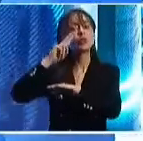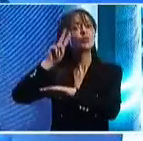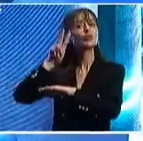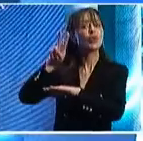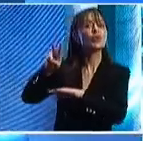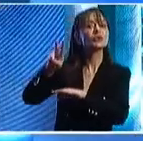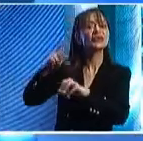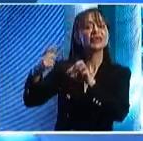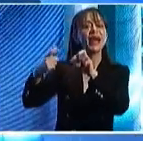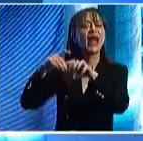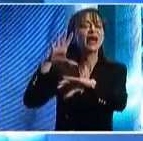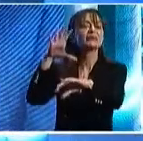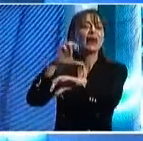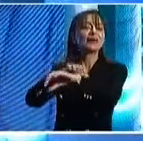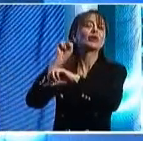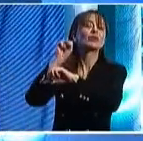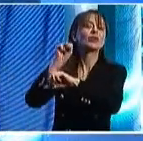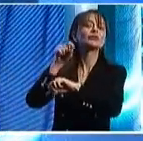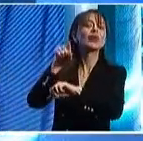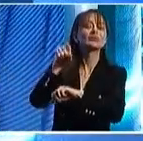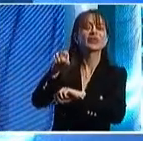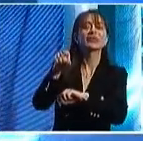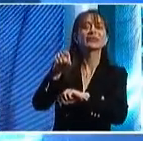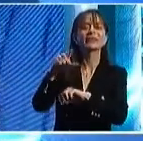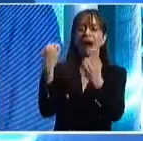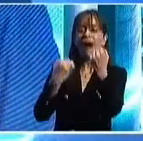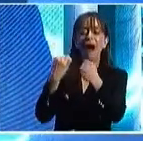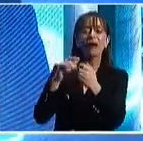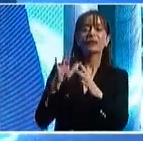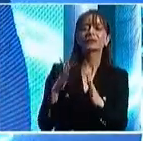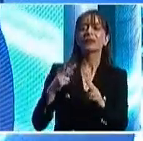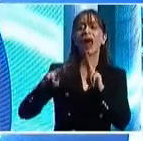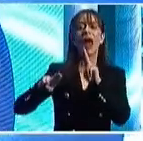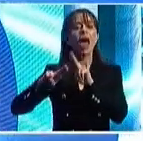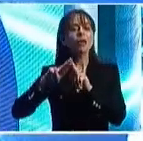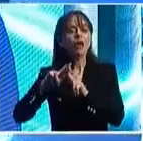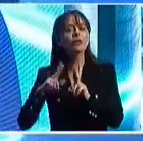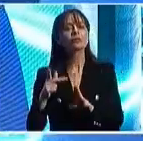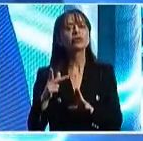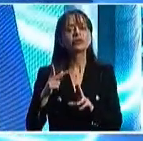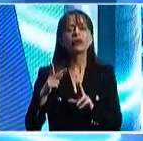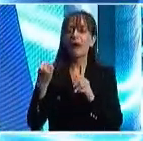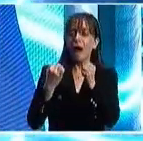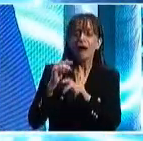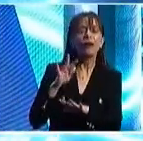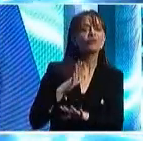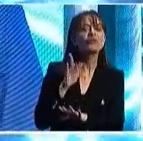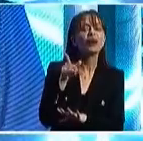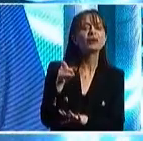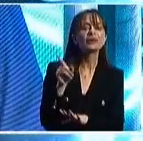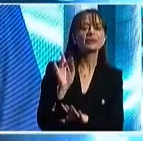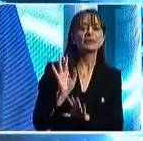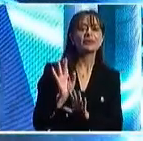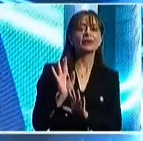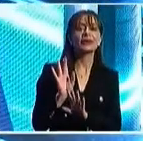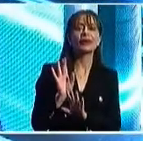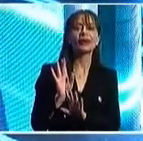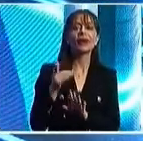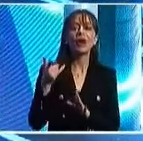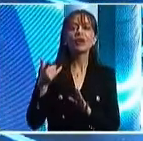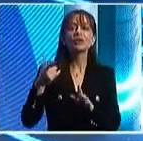rezervasyonunu yapabileceksiniz. Aracınız elektrikli bir araçsa orada seyyar